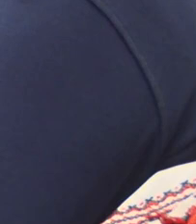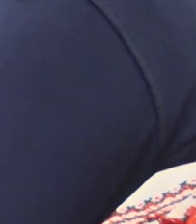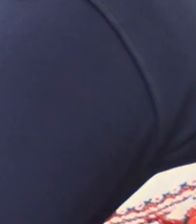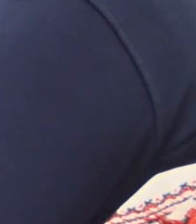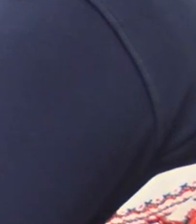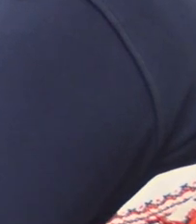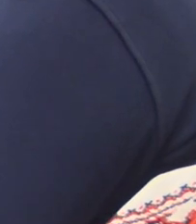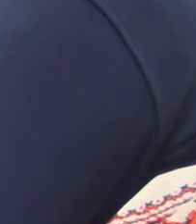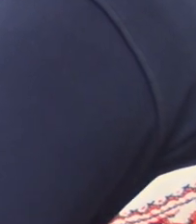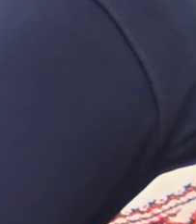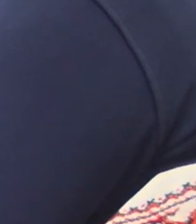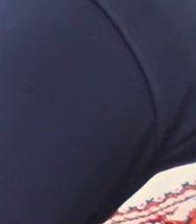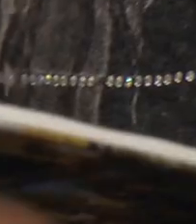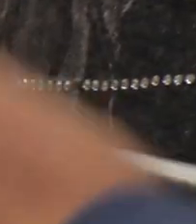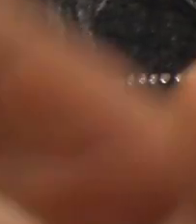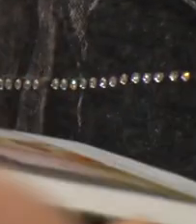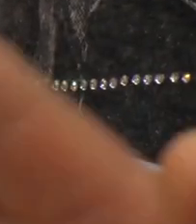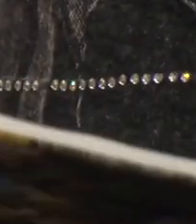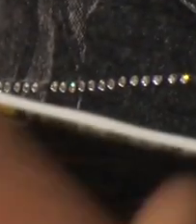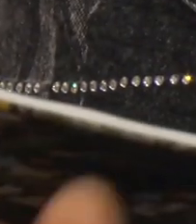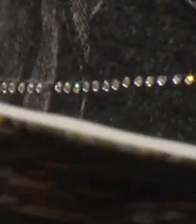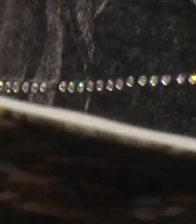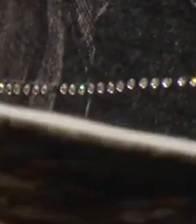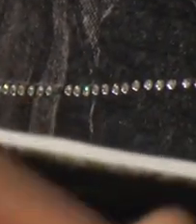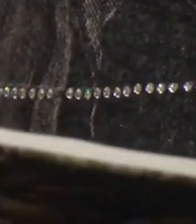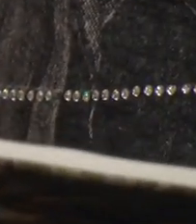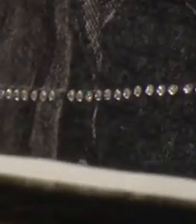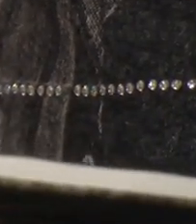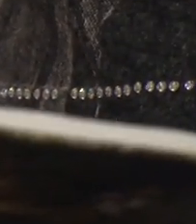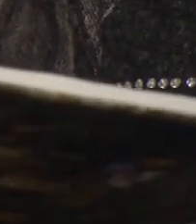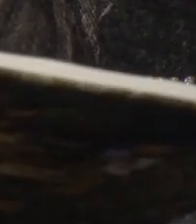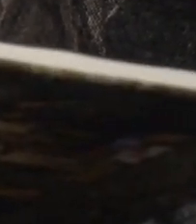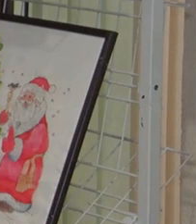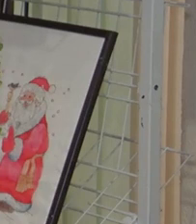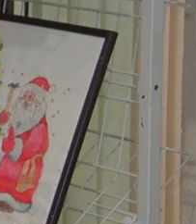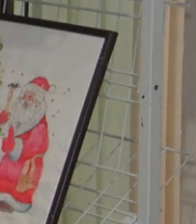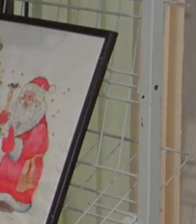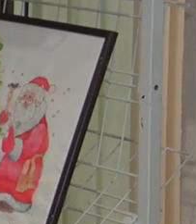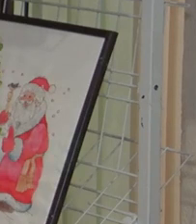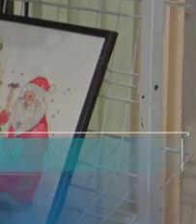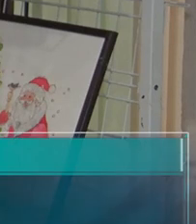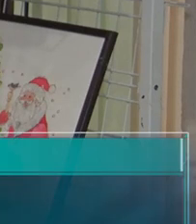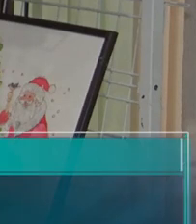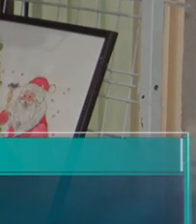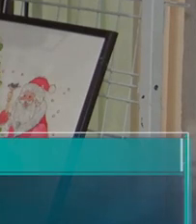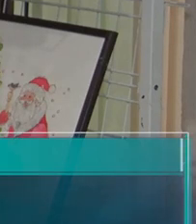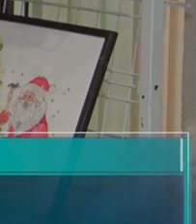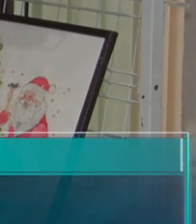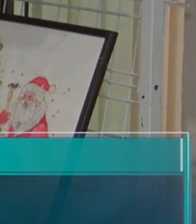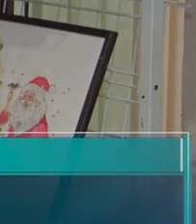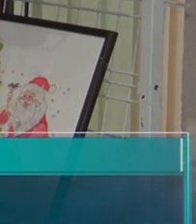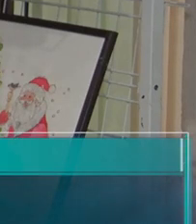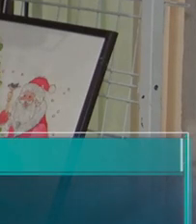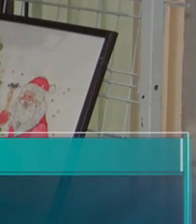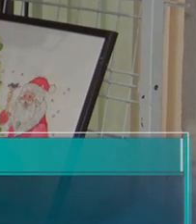працею заразила Надія Таршин. Кажуть, не могли стояти обабіч, коли у змозі допомогти. Це десь якийсь поклик серця і так далі.